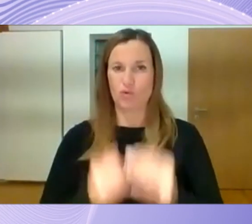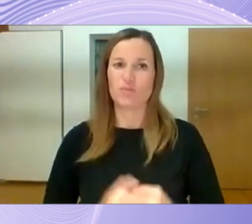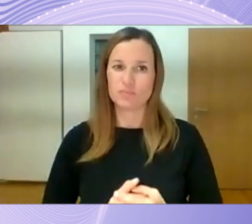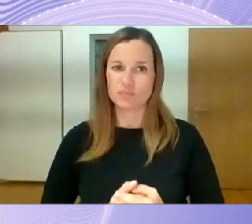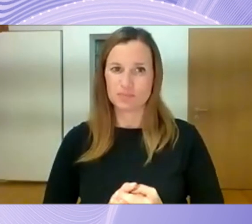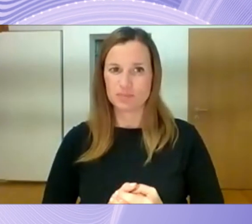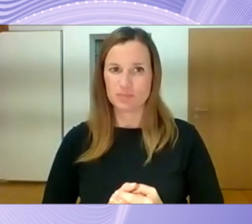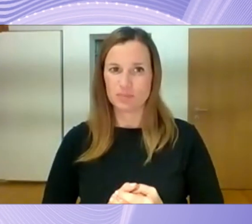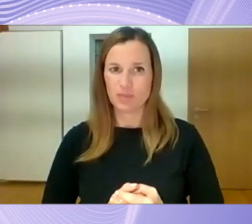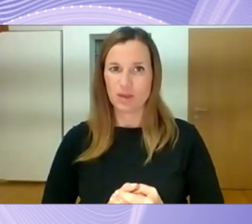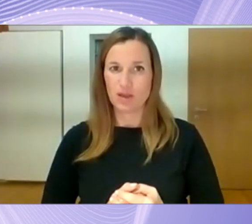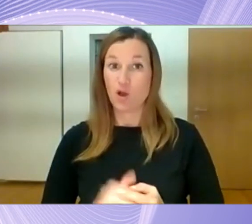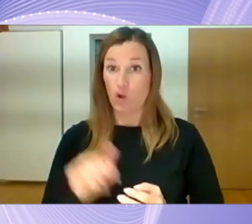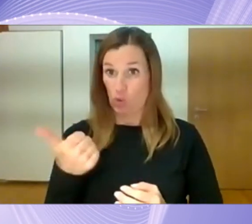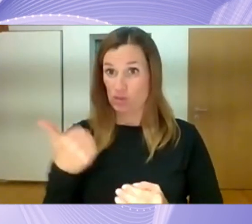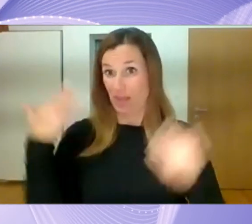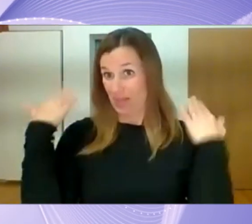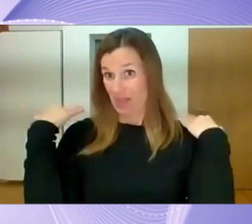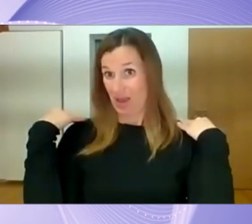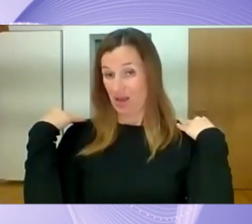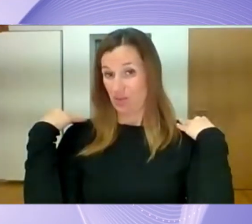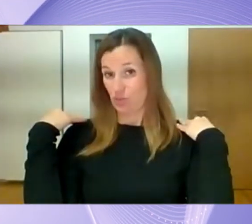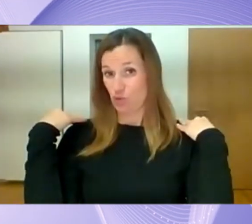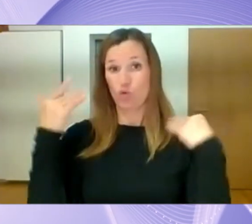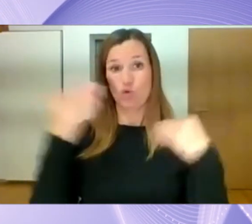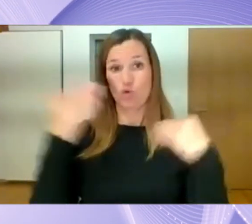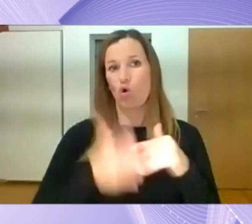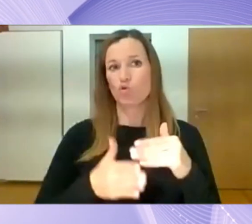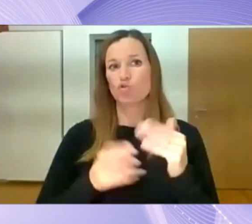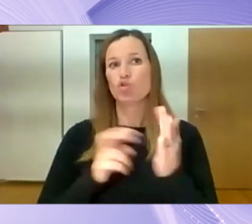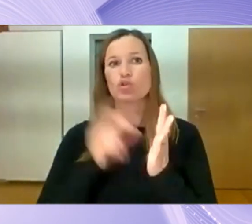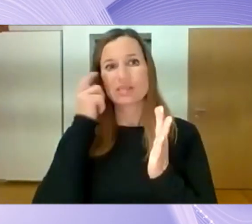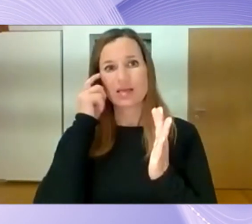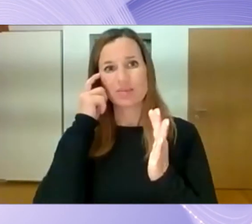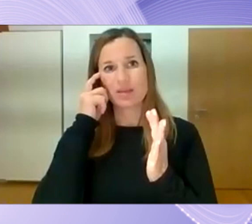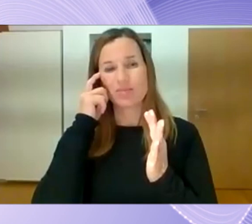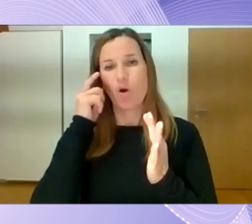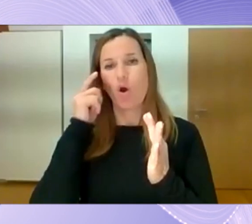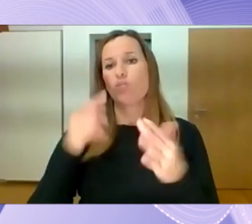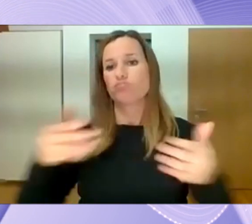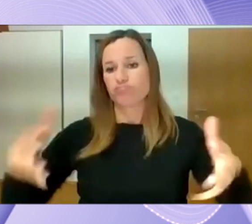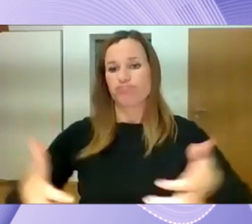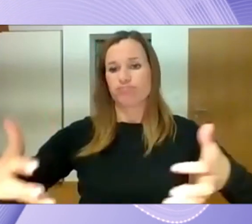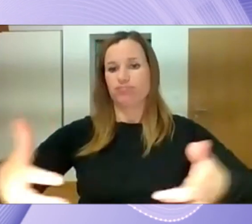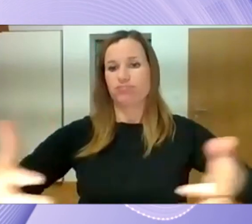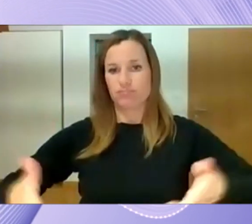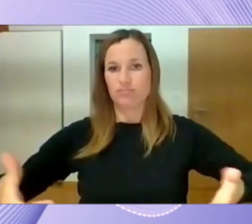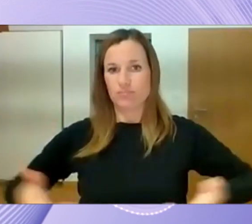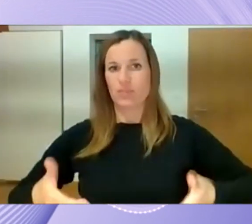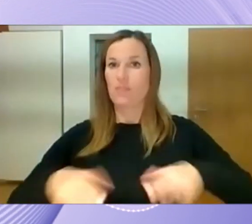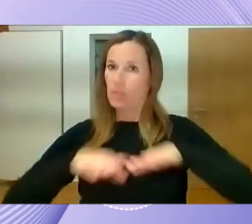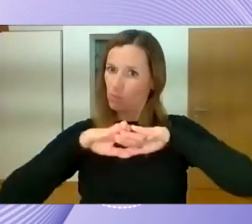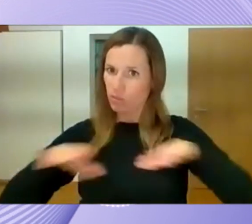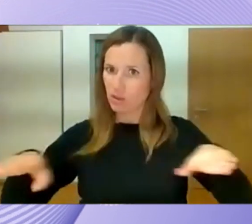Ko je bolnik zopet na hrbtu, dokončno raztlačimo robove pod jogi. Pri tem skrbimo, da je rjuha